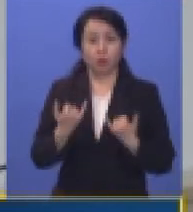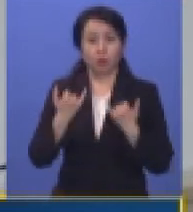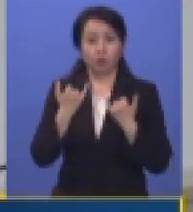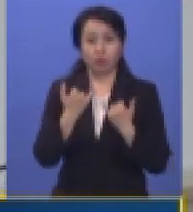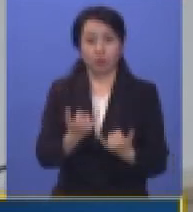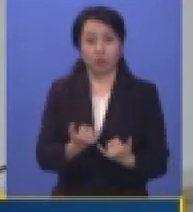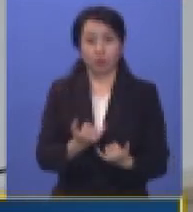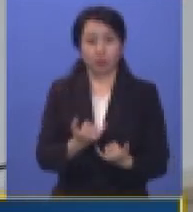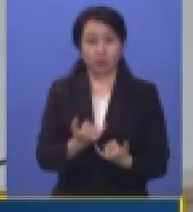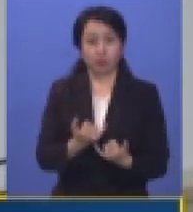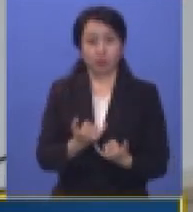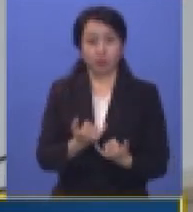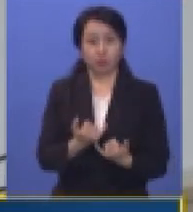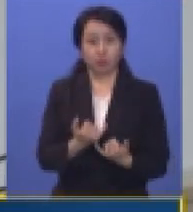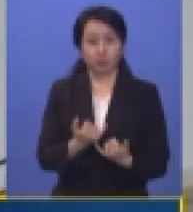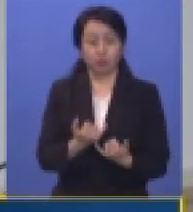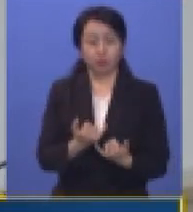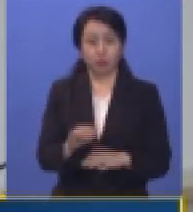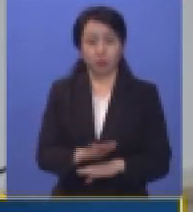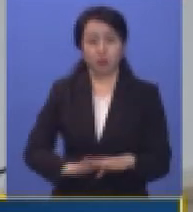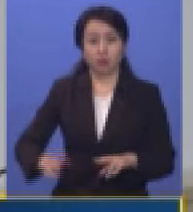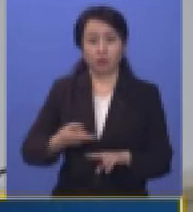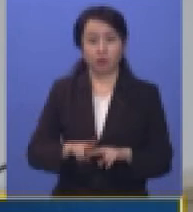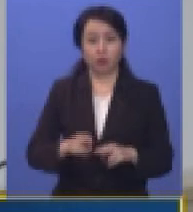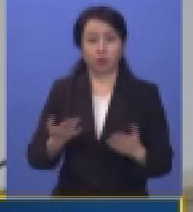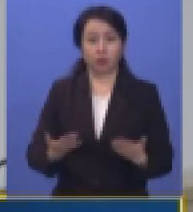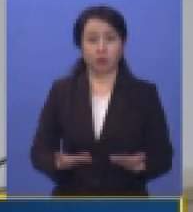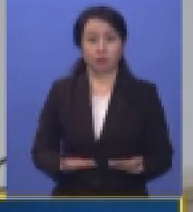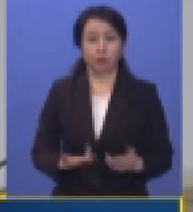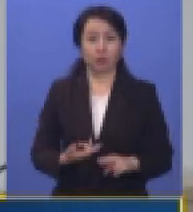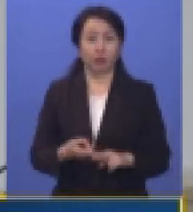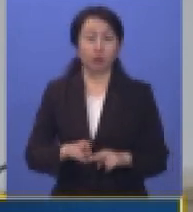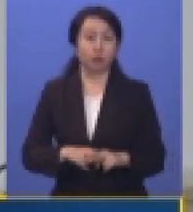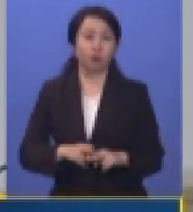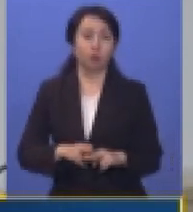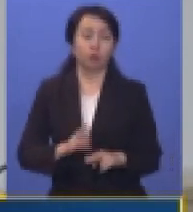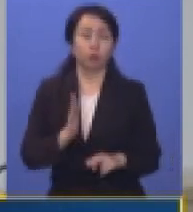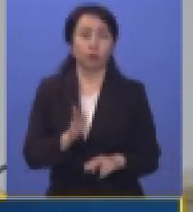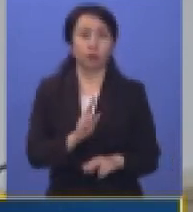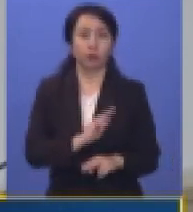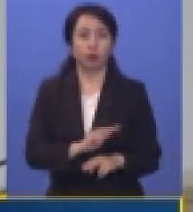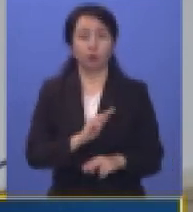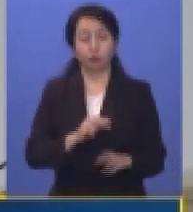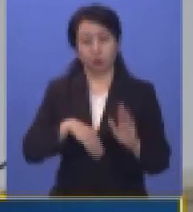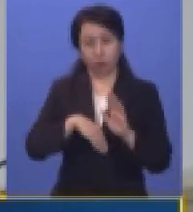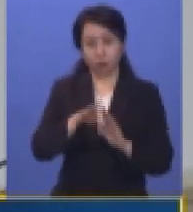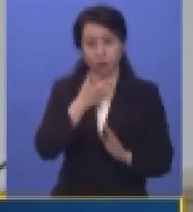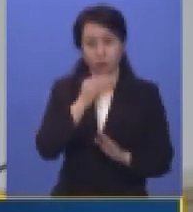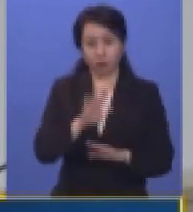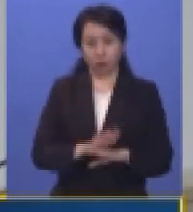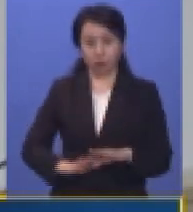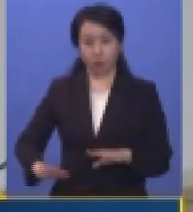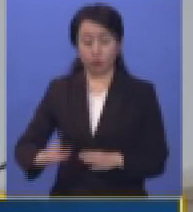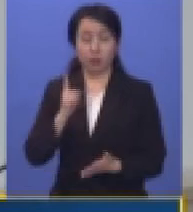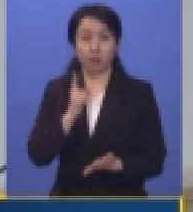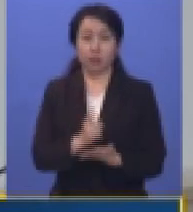ценить, скажем, страну, в которой живет, которая будет работать на благо своего народа,